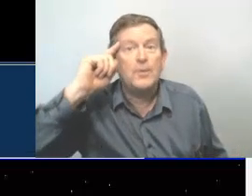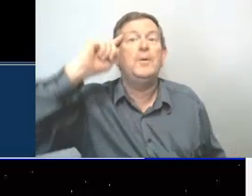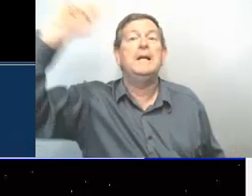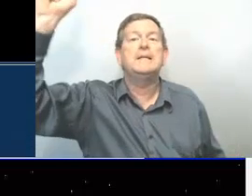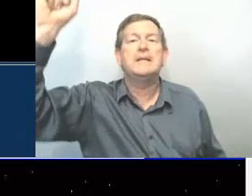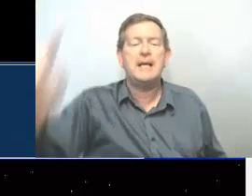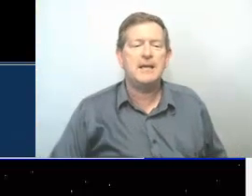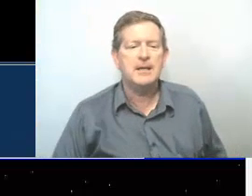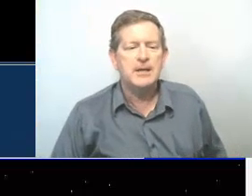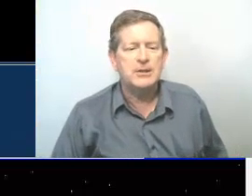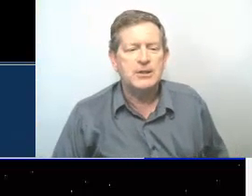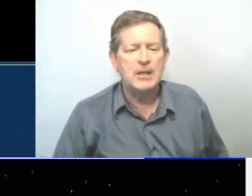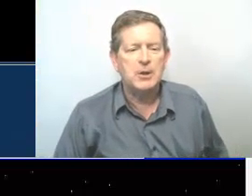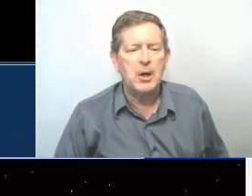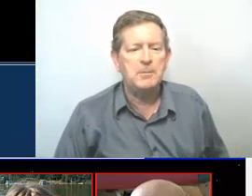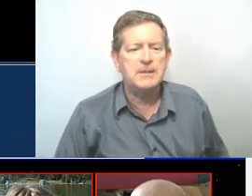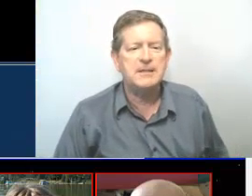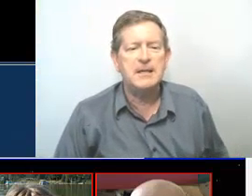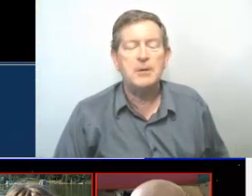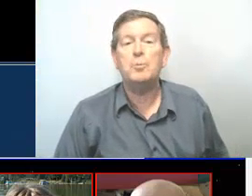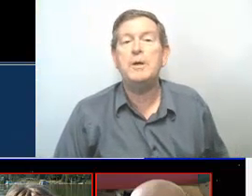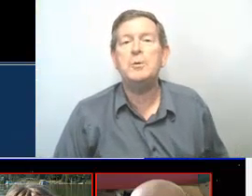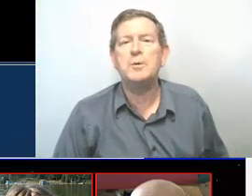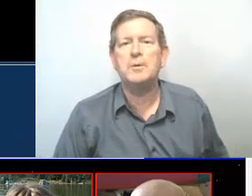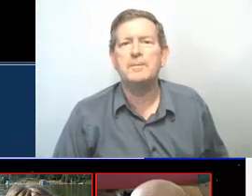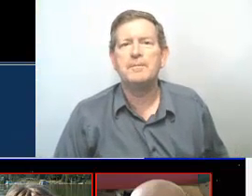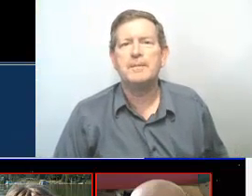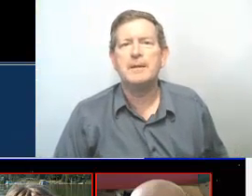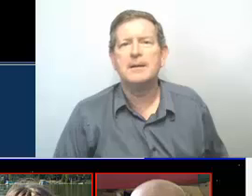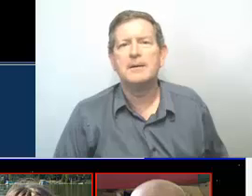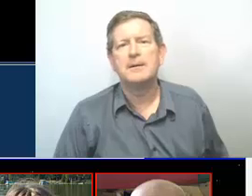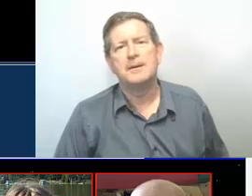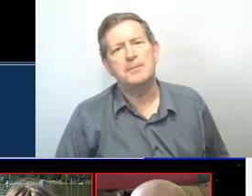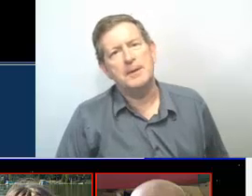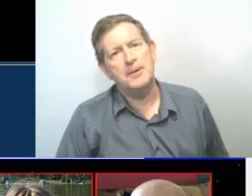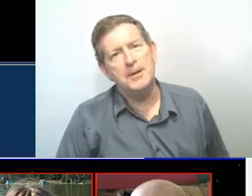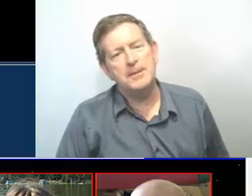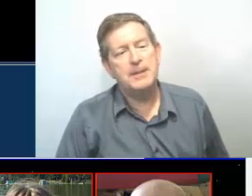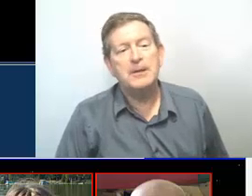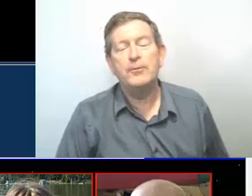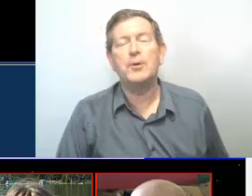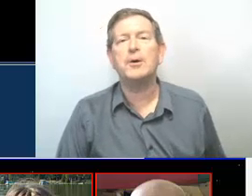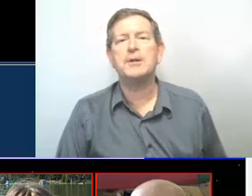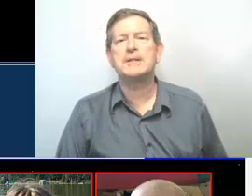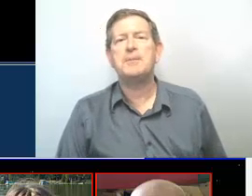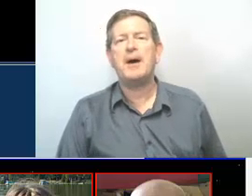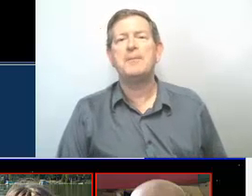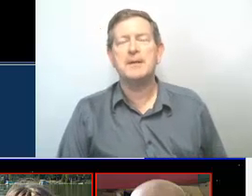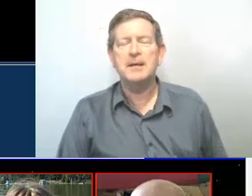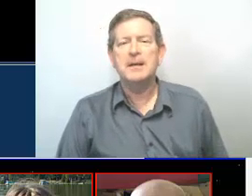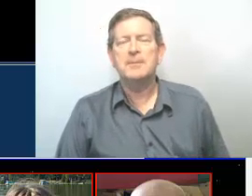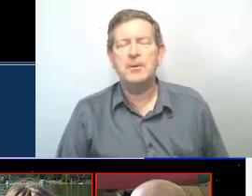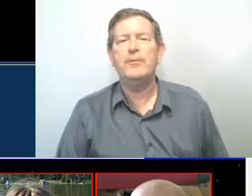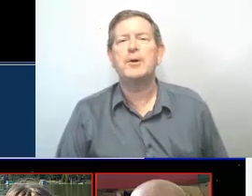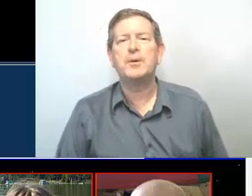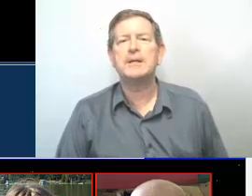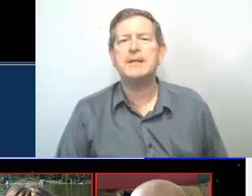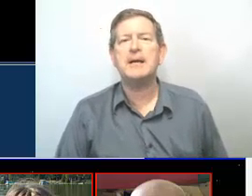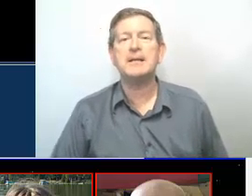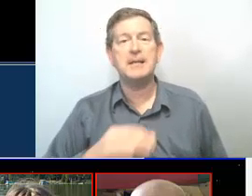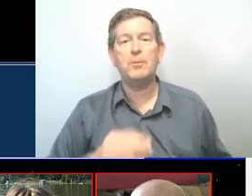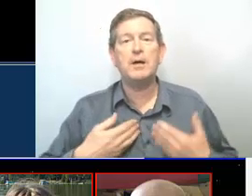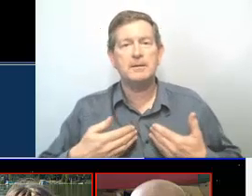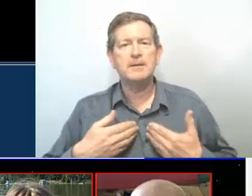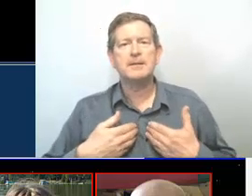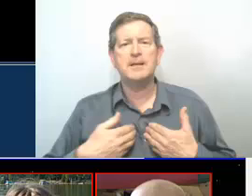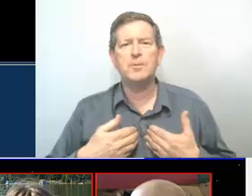vous connaissez cet homme ici? Oui ou non? Ben oui, peut-être que vous ne le reconnaissez pas, mais oui, vous le